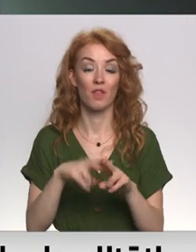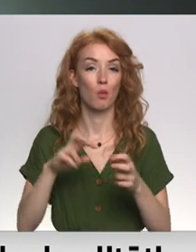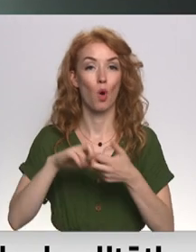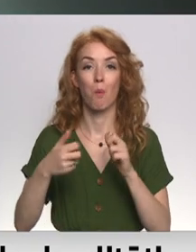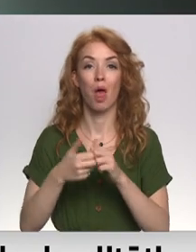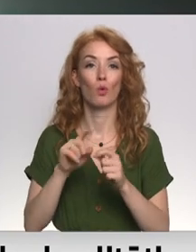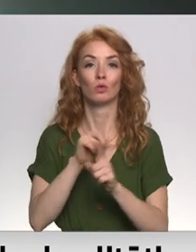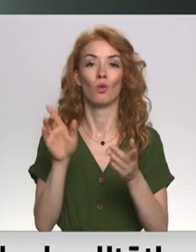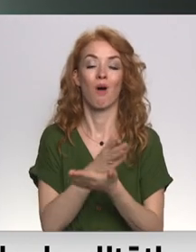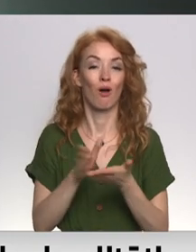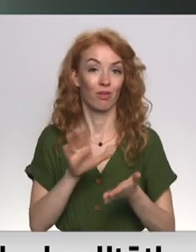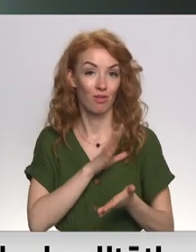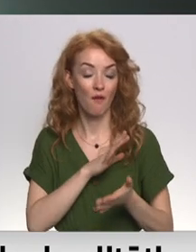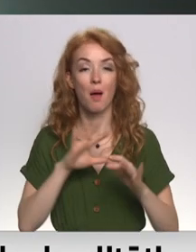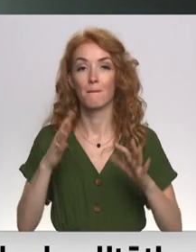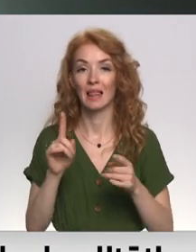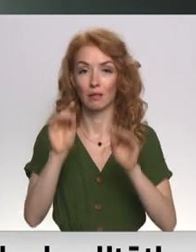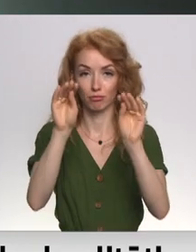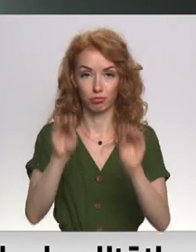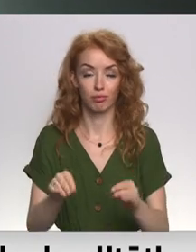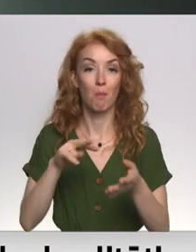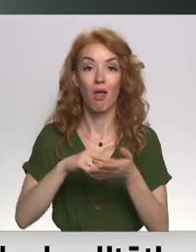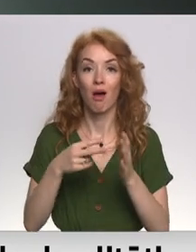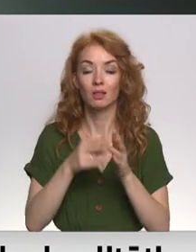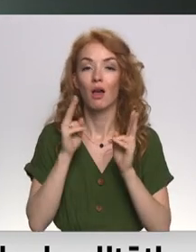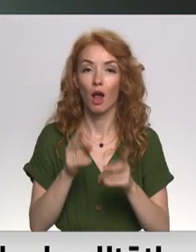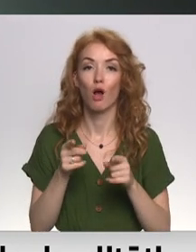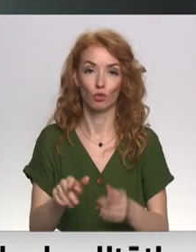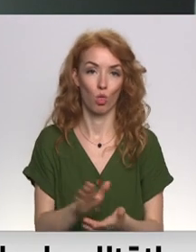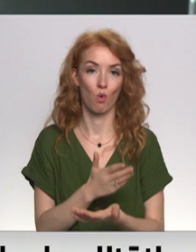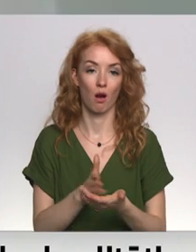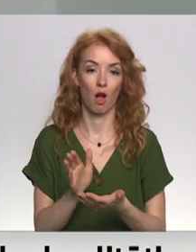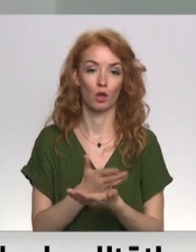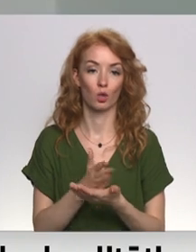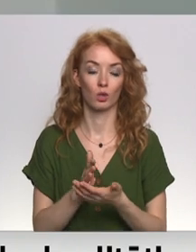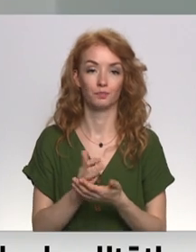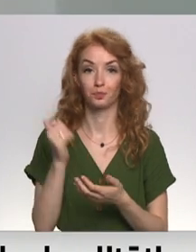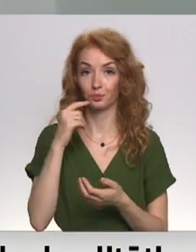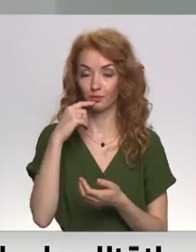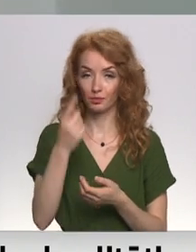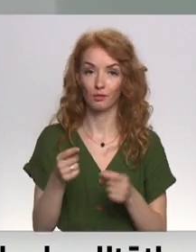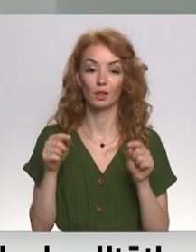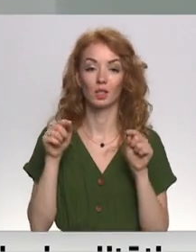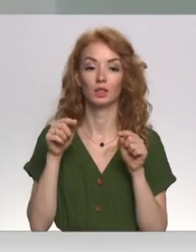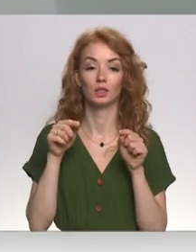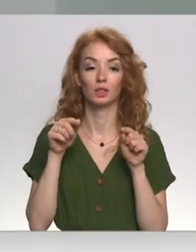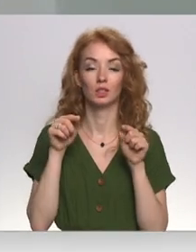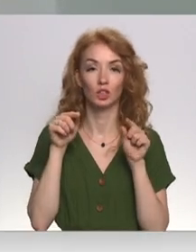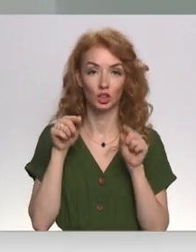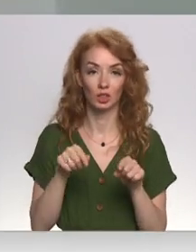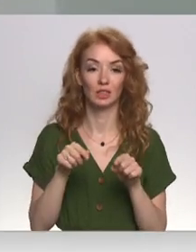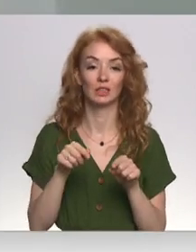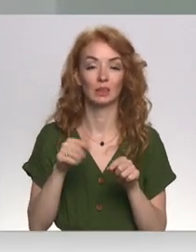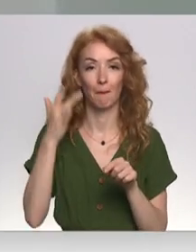dienā neatrisināt, bet esot izstrādāts plāns, kā šo problēmu risināt. Manuprāt, šis izpeļņas princips